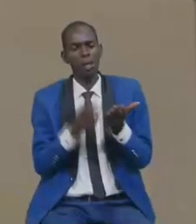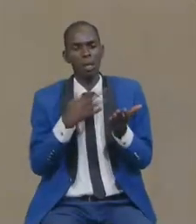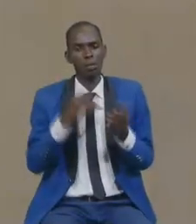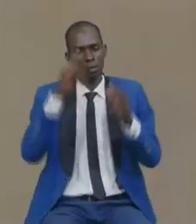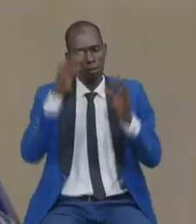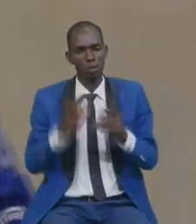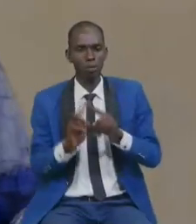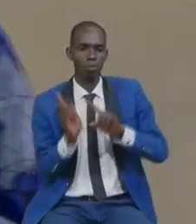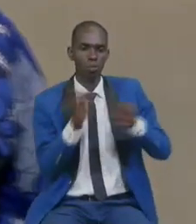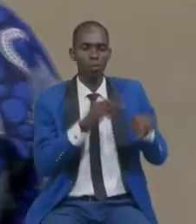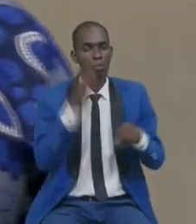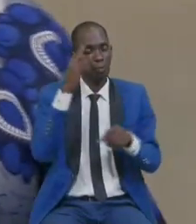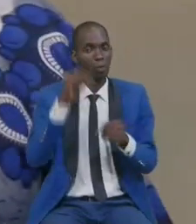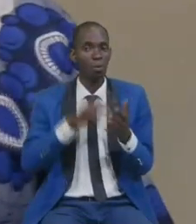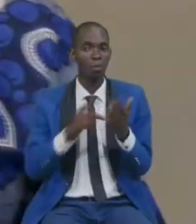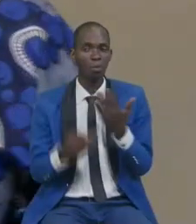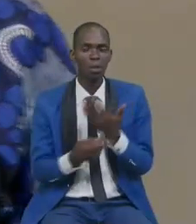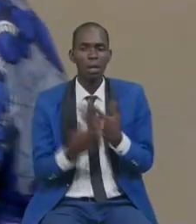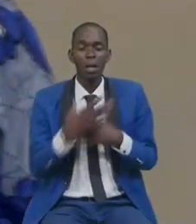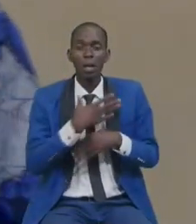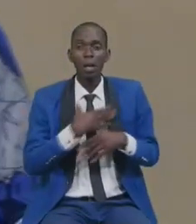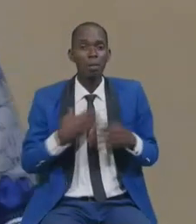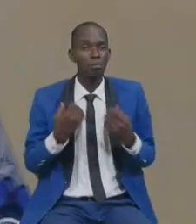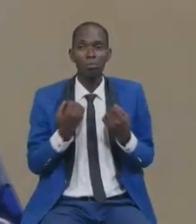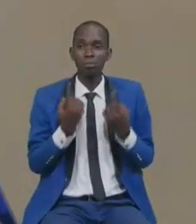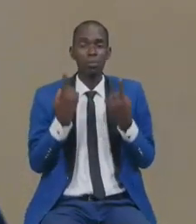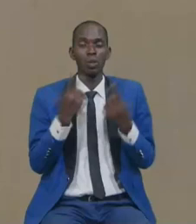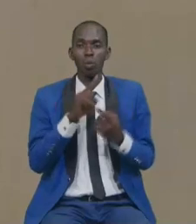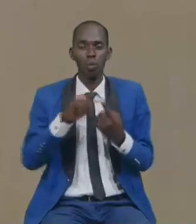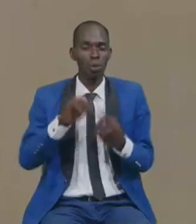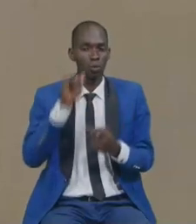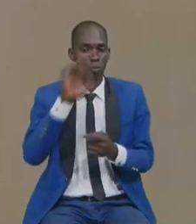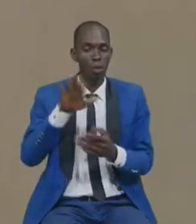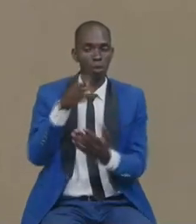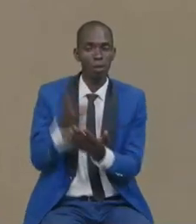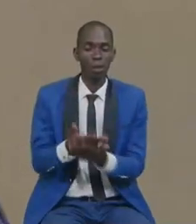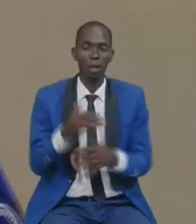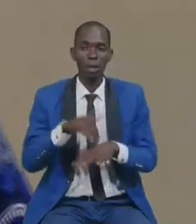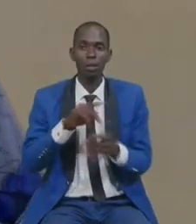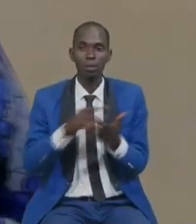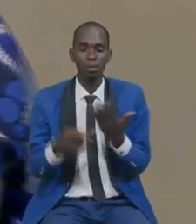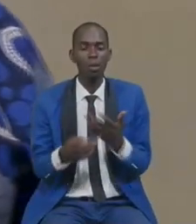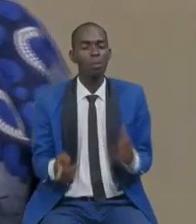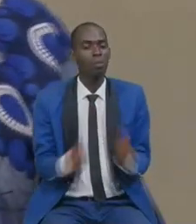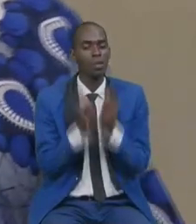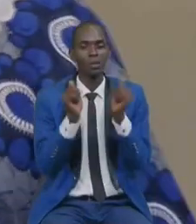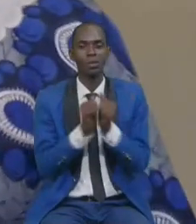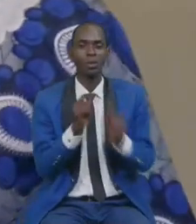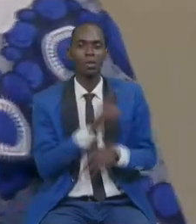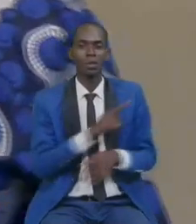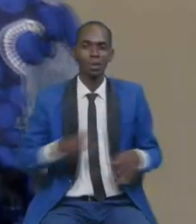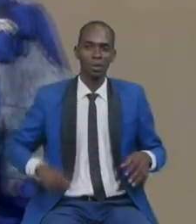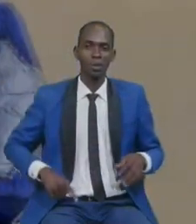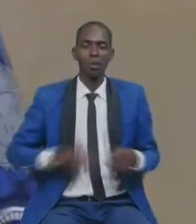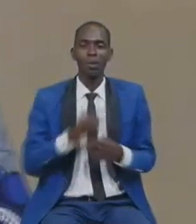croisade. Et voici, quand je suis arrivé là-bas, j'ai rencontré le Seigneur. Quand